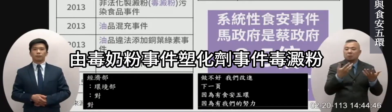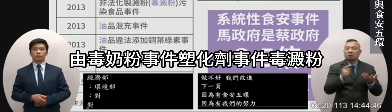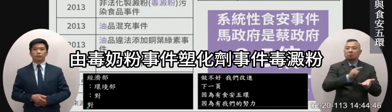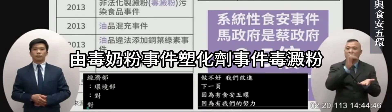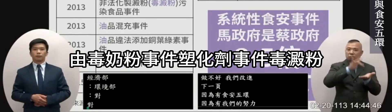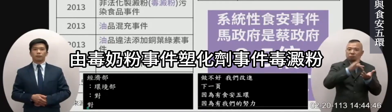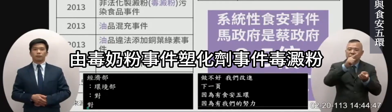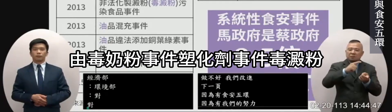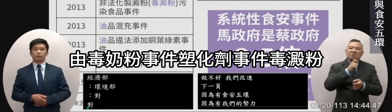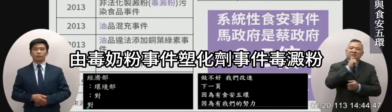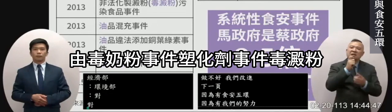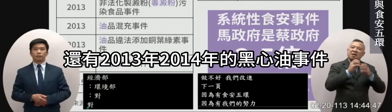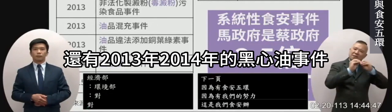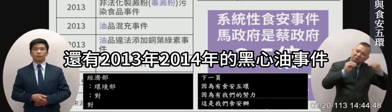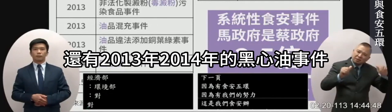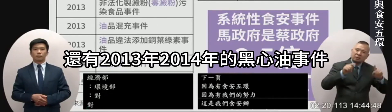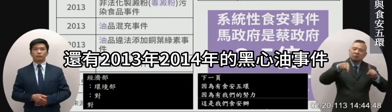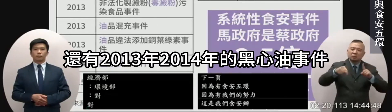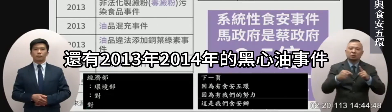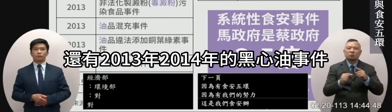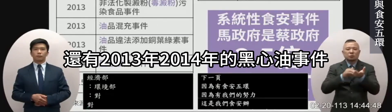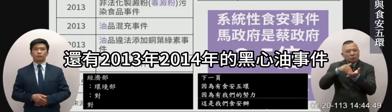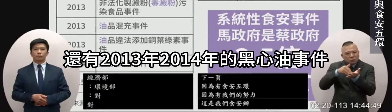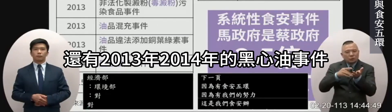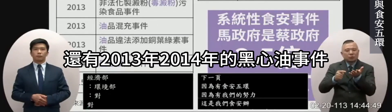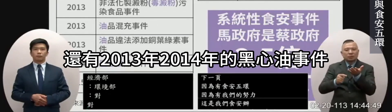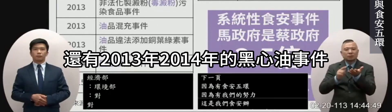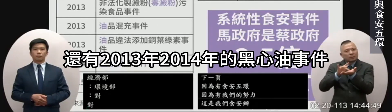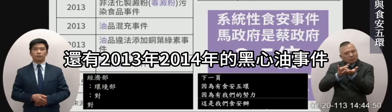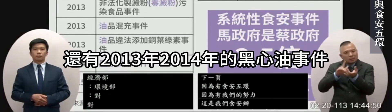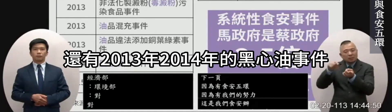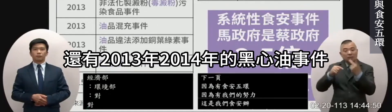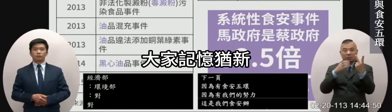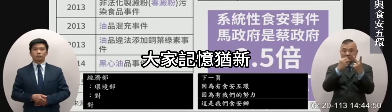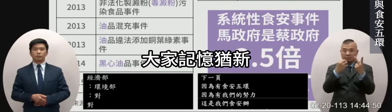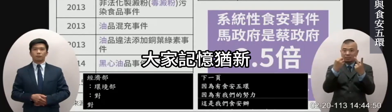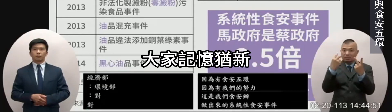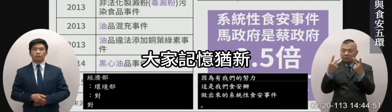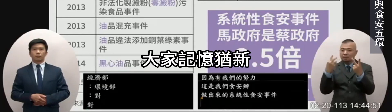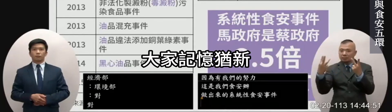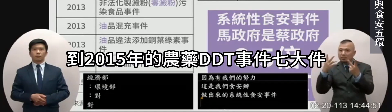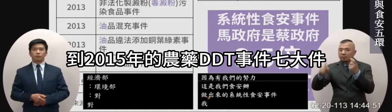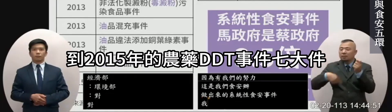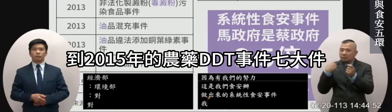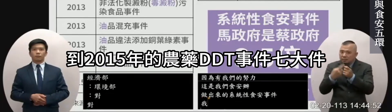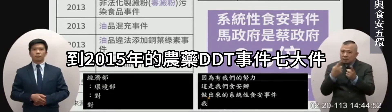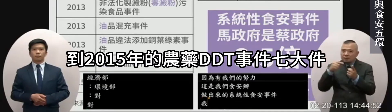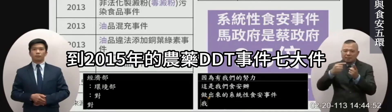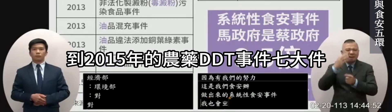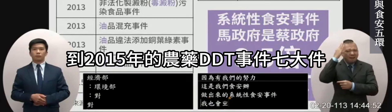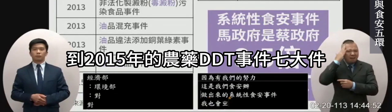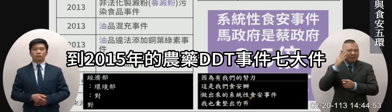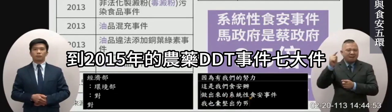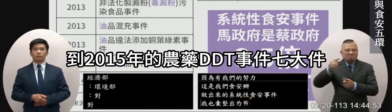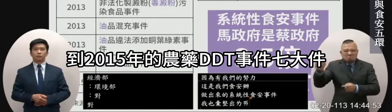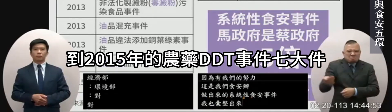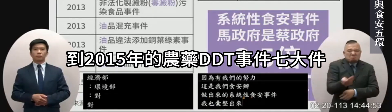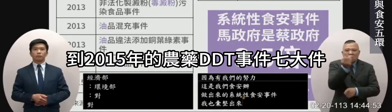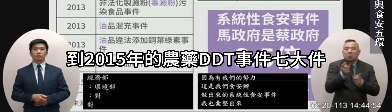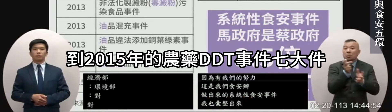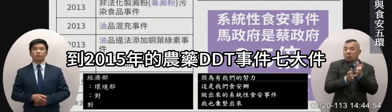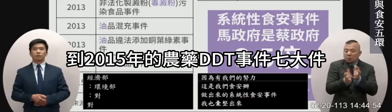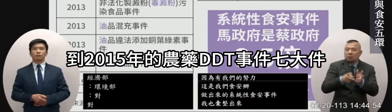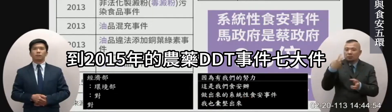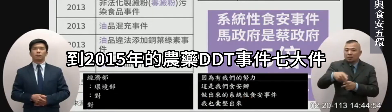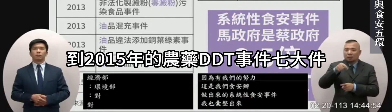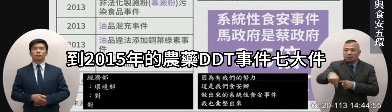事件、塑化剂事件、毒淀粉，还有2013年、2014年的黑心油事件，大家记忆犹新，到2015年的农药